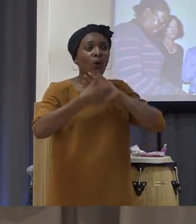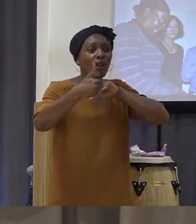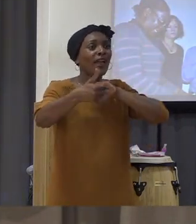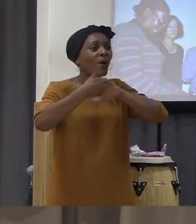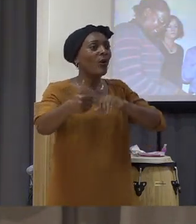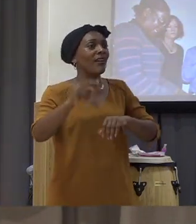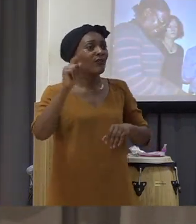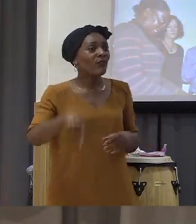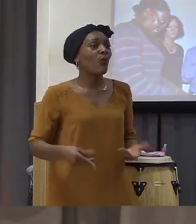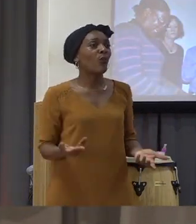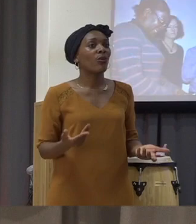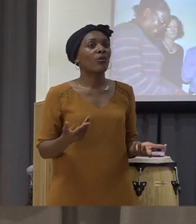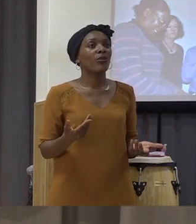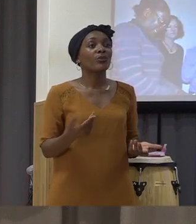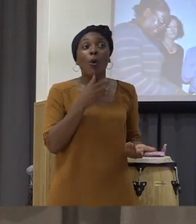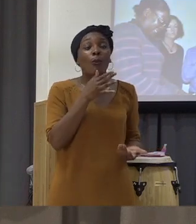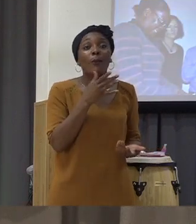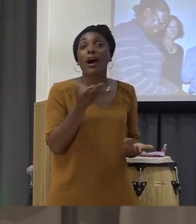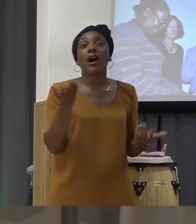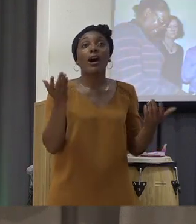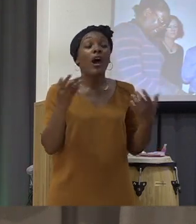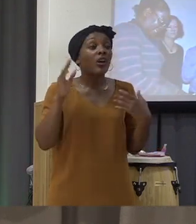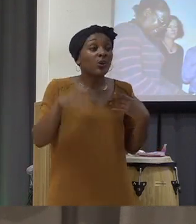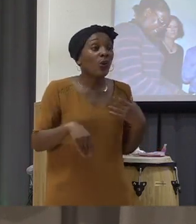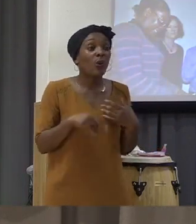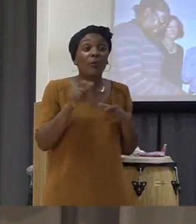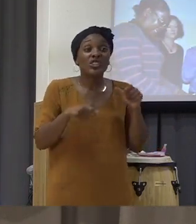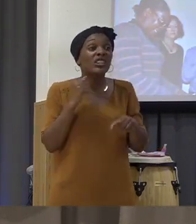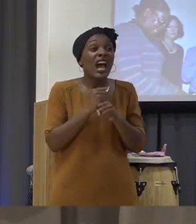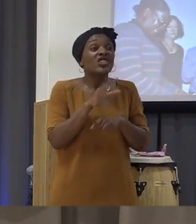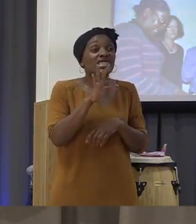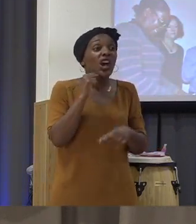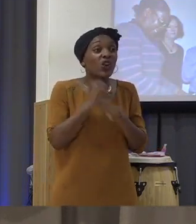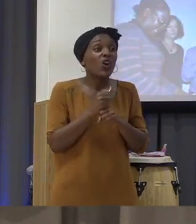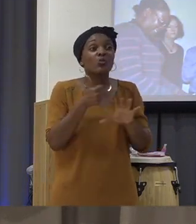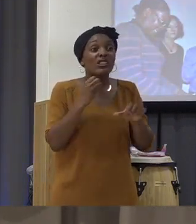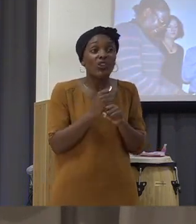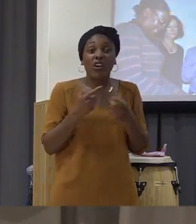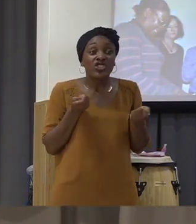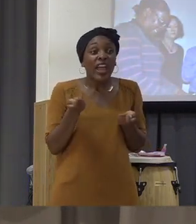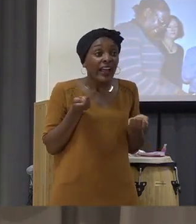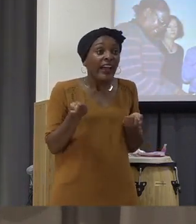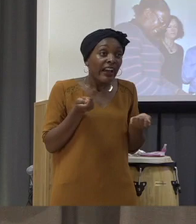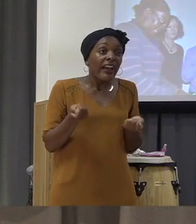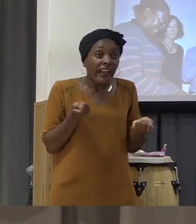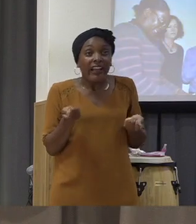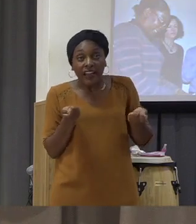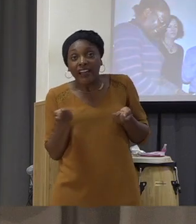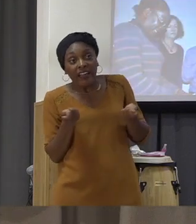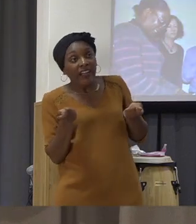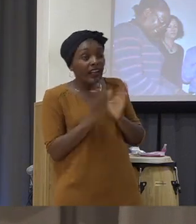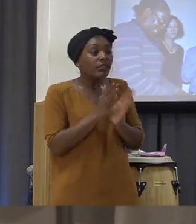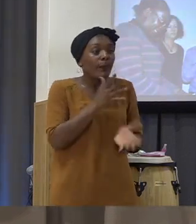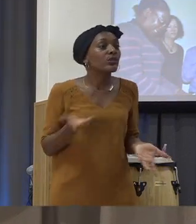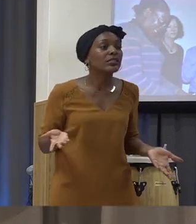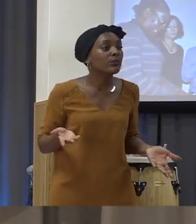renouveler les gens dans l'Église. On ne peut pas se retrouver qu'à des plus de 50 ans ou à des plus de 60 ans à diriger l'Église. Il faut essayer de